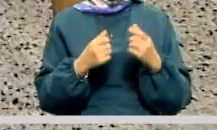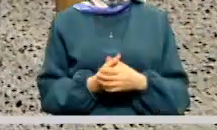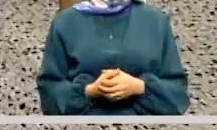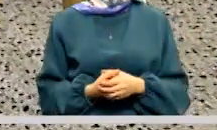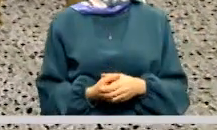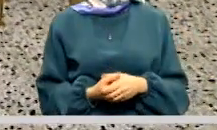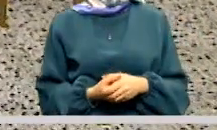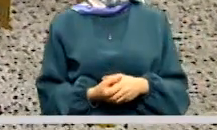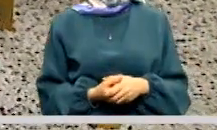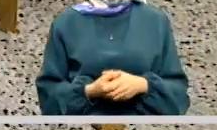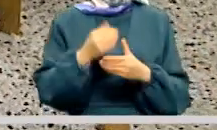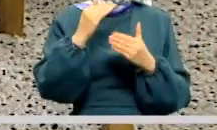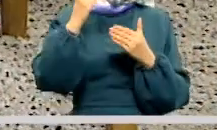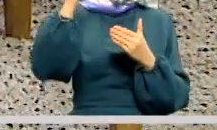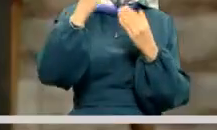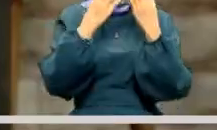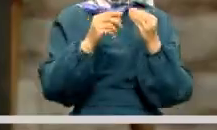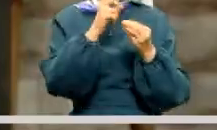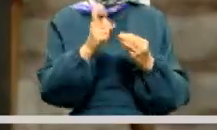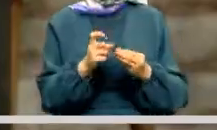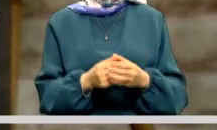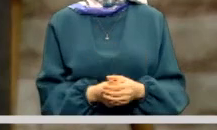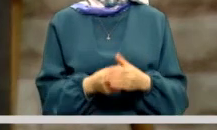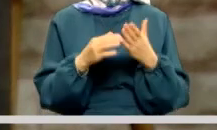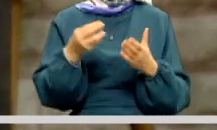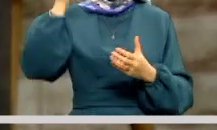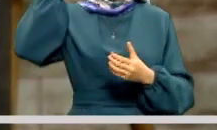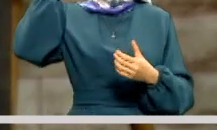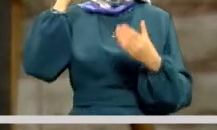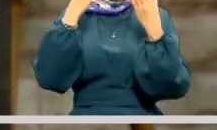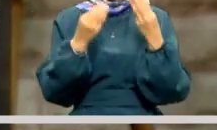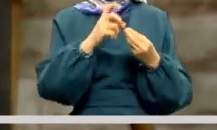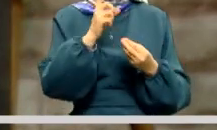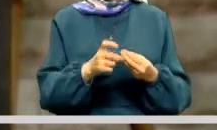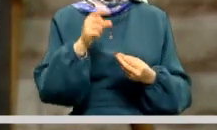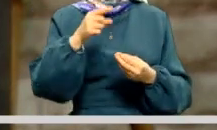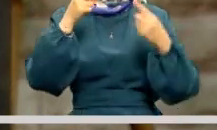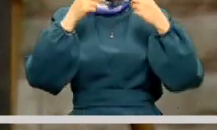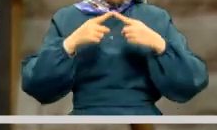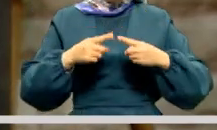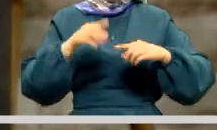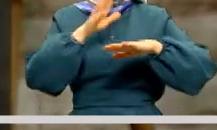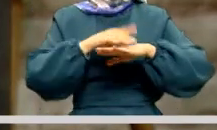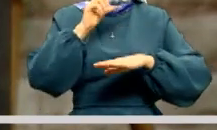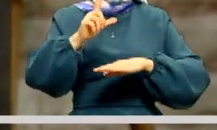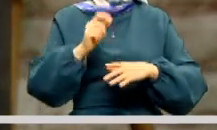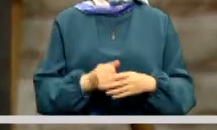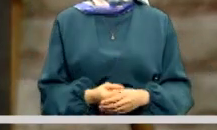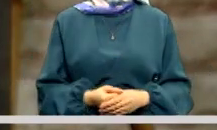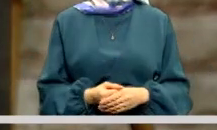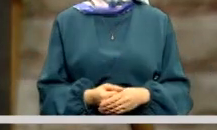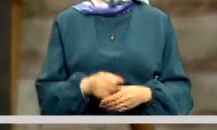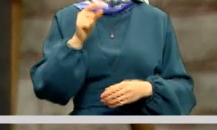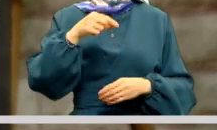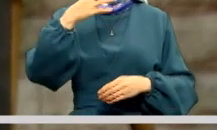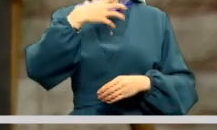bir seviyeye getirebiliyor muyuz ya da fark edebiliyor muyuz Bunun hesabını yapmamız gerekiyor Bu muhasebeyi de kendi